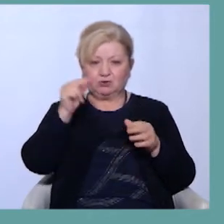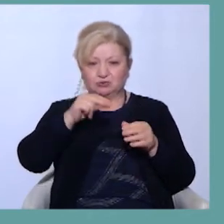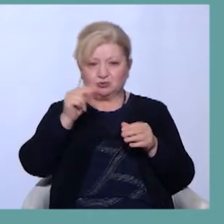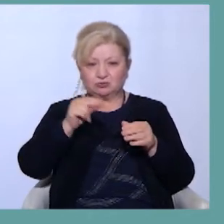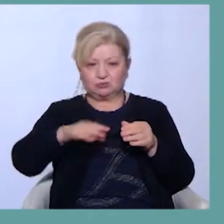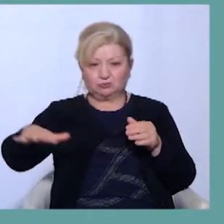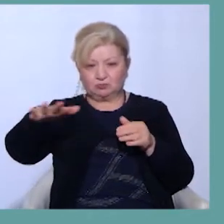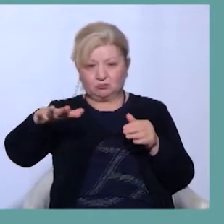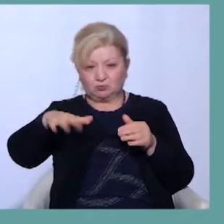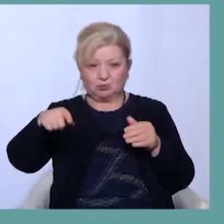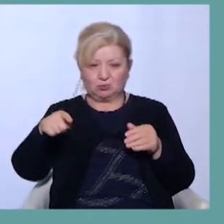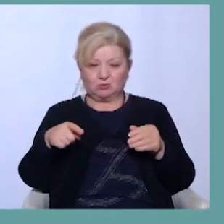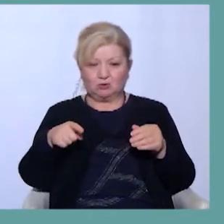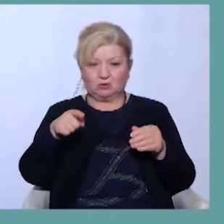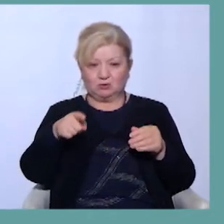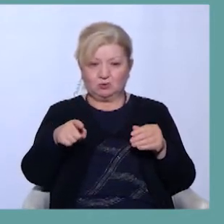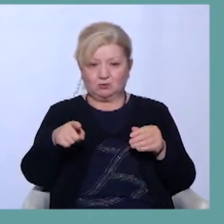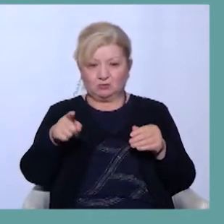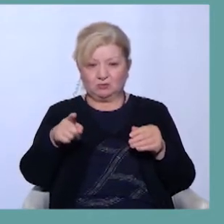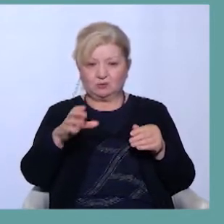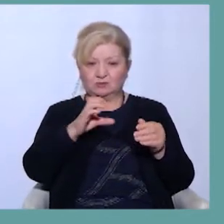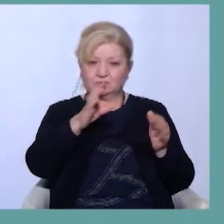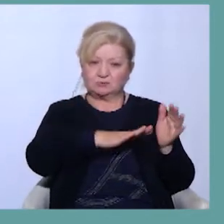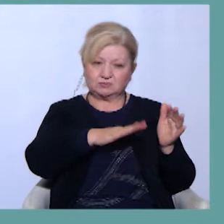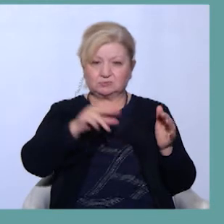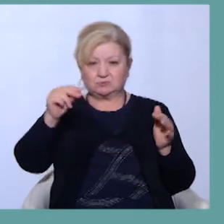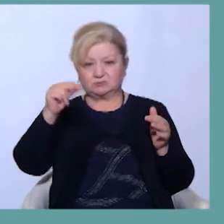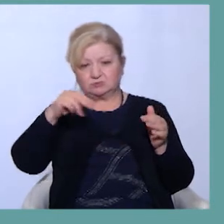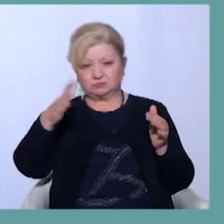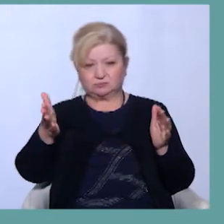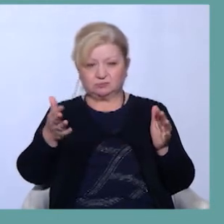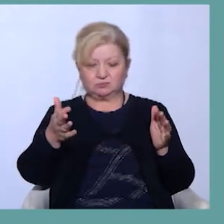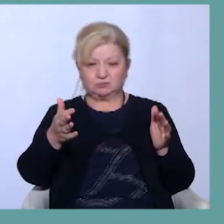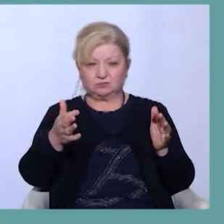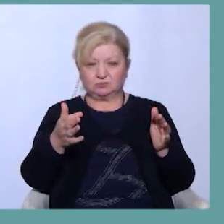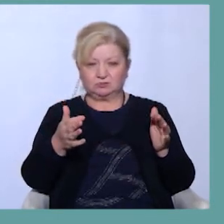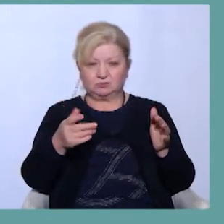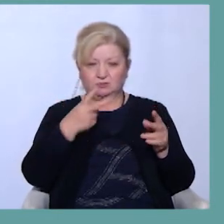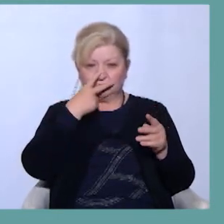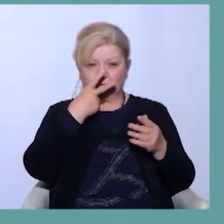აი, აქ იყოს ჩრდილოეთ პოლუსი გაჩნდა, უბრალოდ სამხრეთ პოლუსი, აქ ჩრდილოეთი და